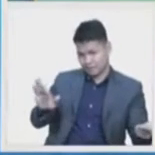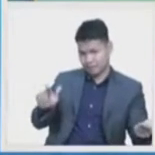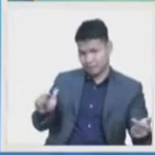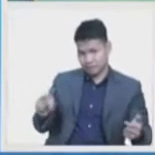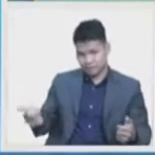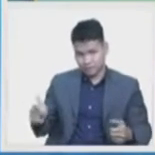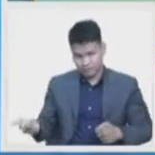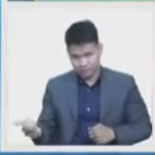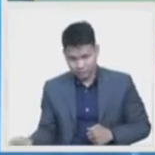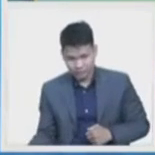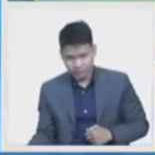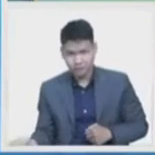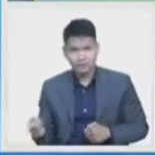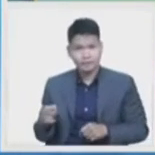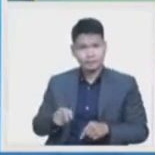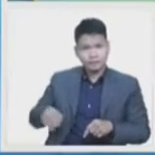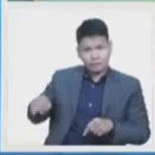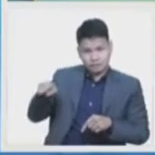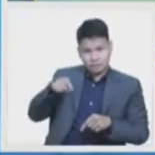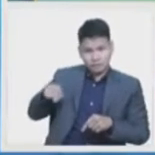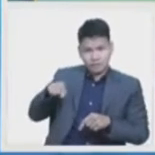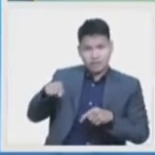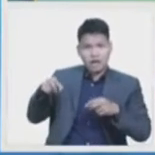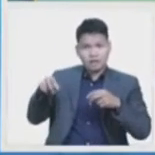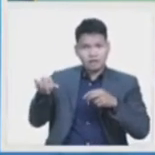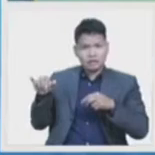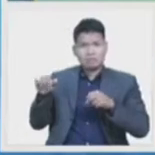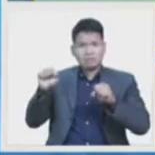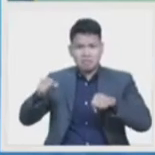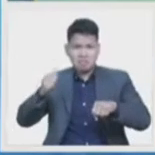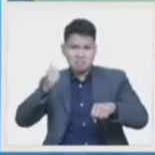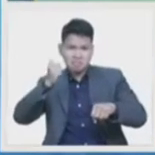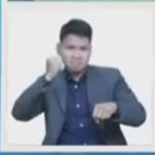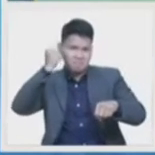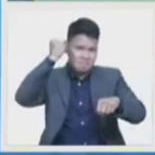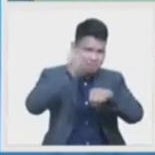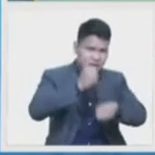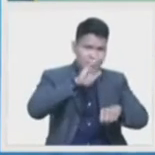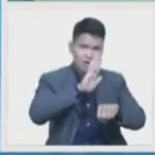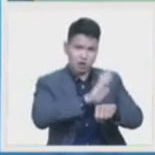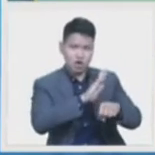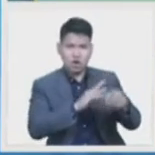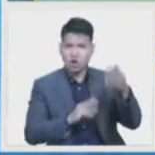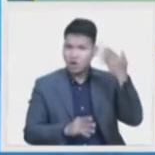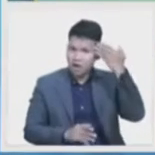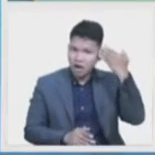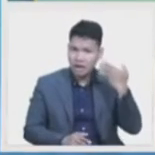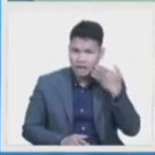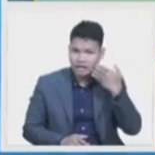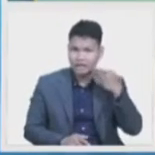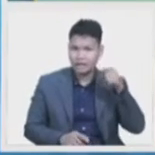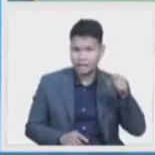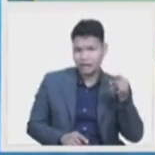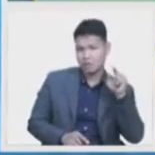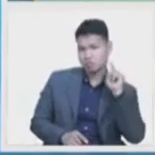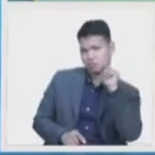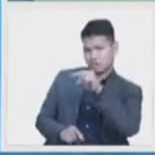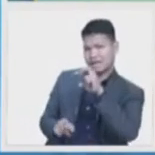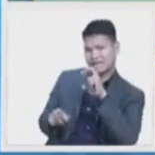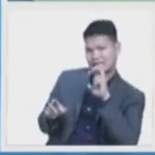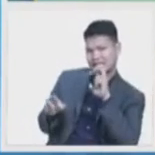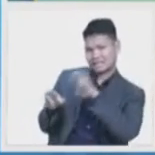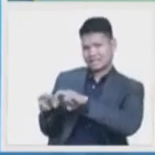iyang kaliwat, siya magasamad sa imong ulo og ikaw magasamad sa